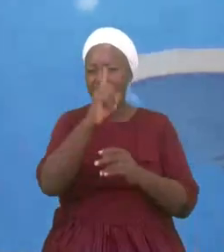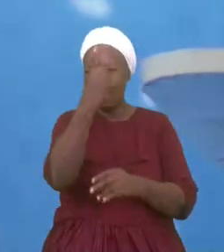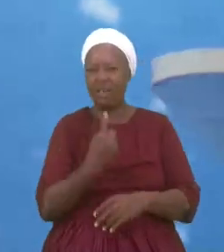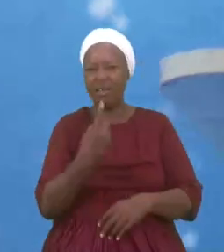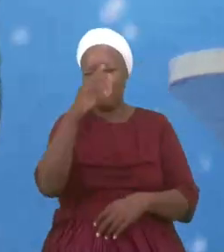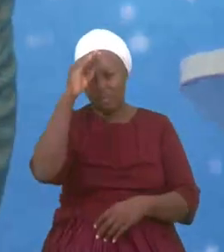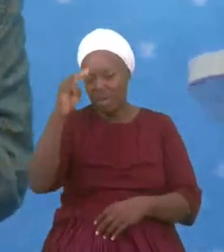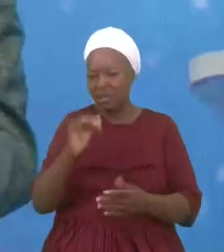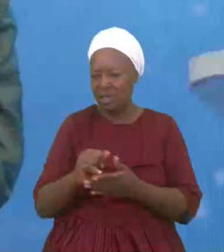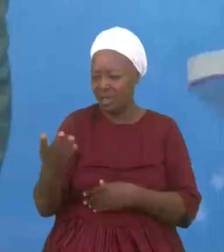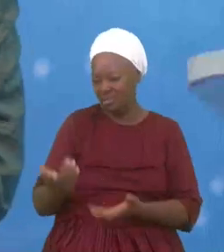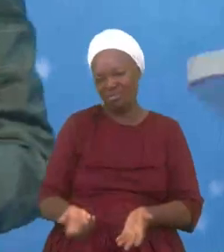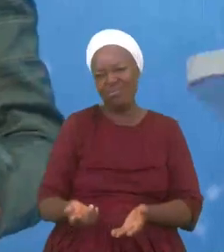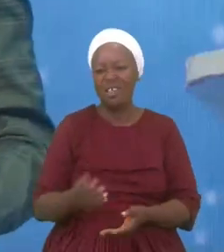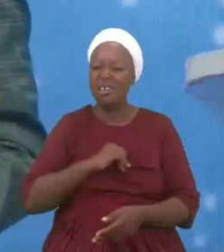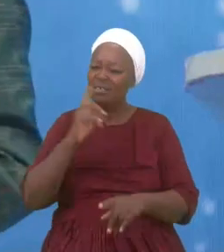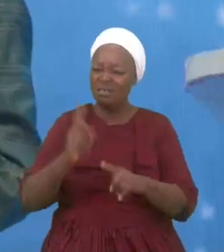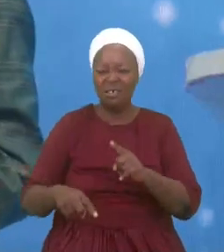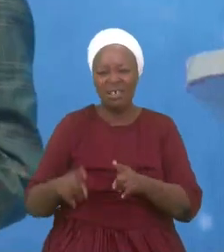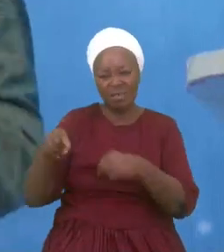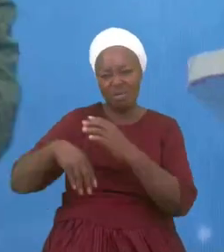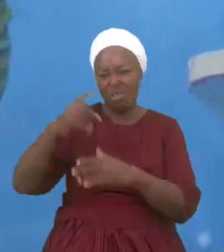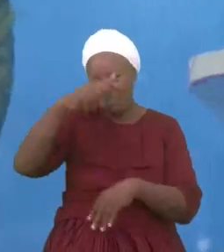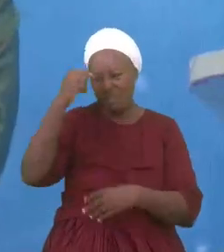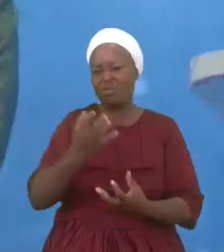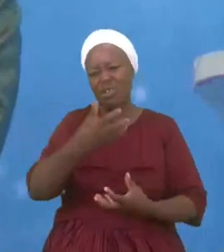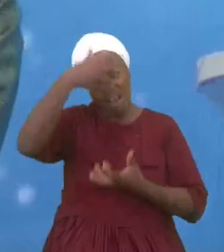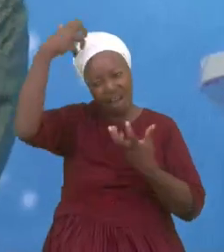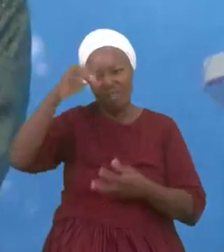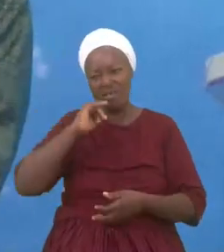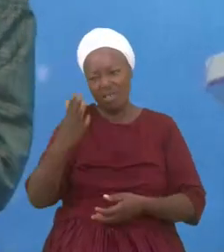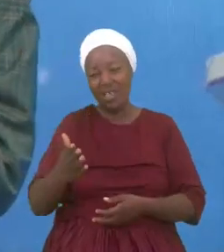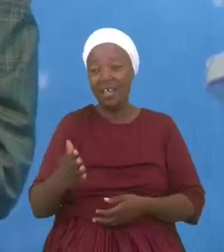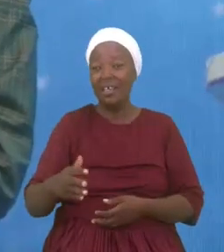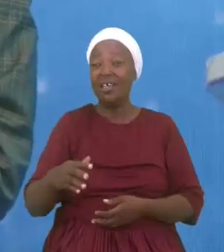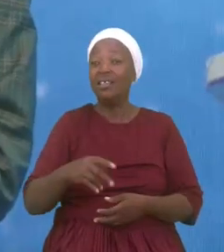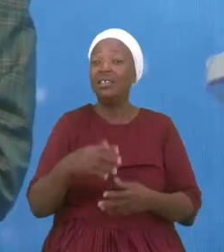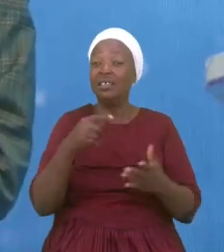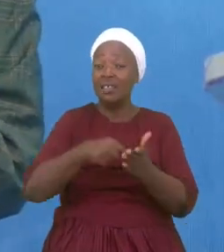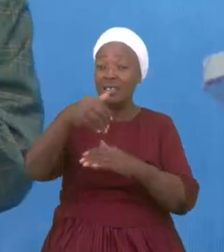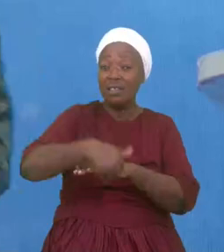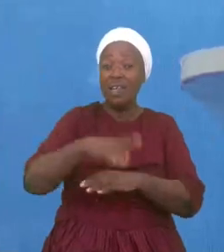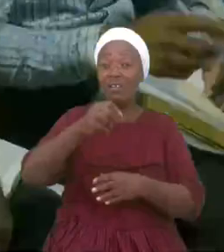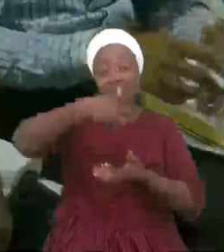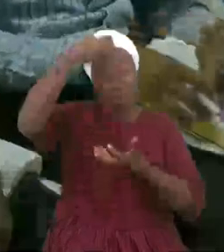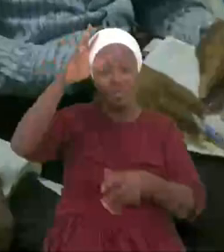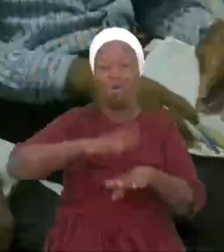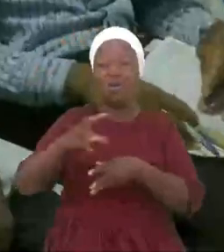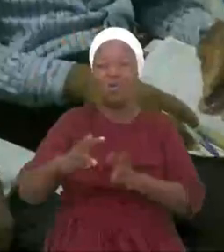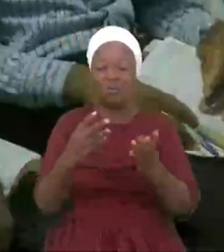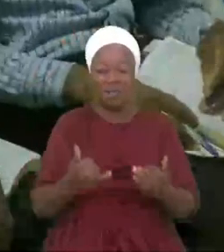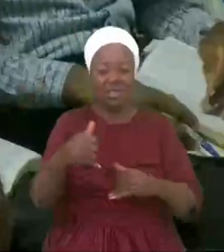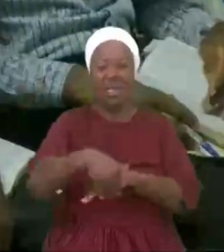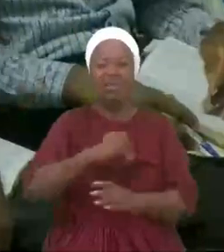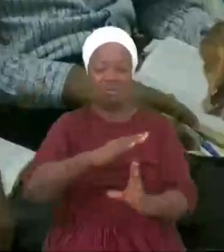cet homme là l'homme oisif de proverbes dit que je ne peux pas sortir parce qu'il y a un lion là bas dans la voie